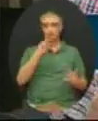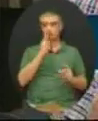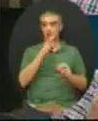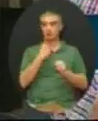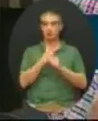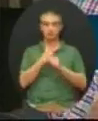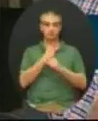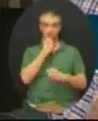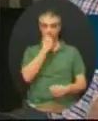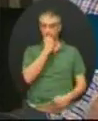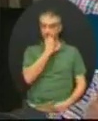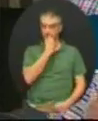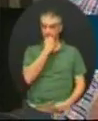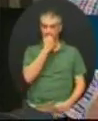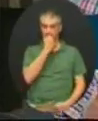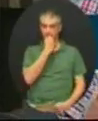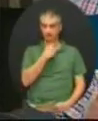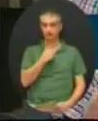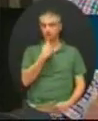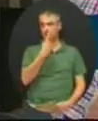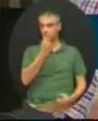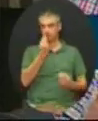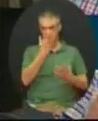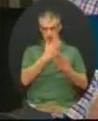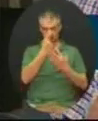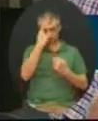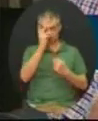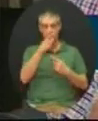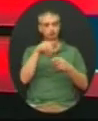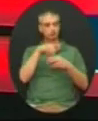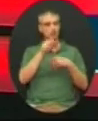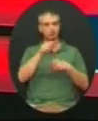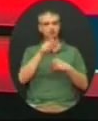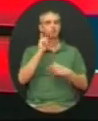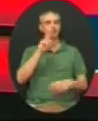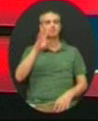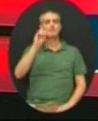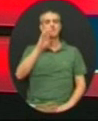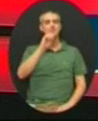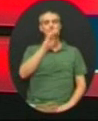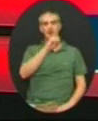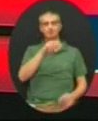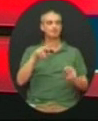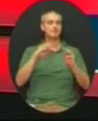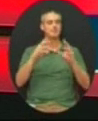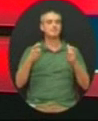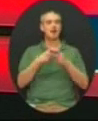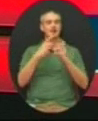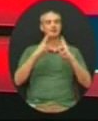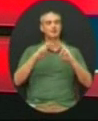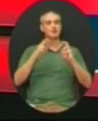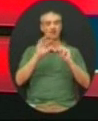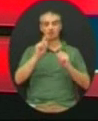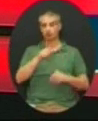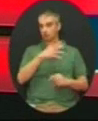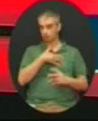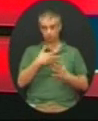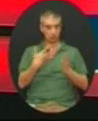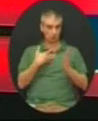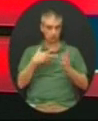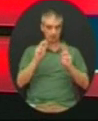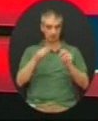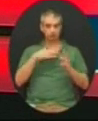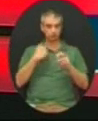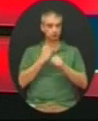לחוקק. אני רוצה לגלות לך משהו שאתה יודע. אני רוצה להשוות לארצות הברית. יש בכנסת גוף שנקרא הממ"מ, מחלקת המחקר של הכנסת. אם הכנסת רוצה לעשות